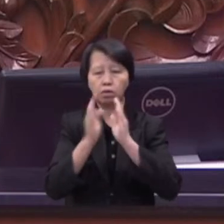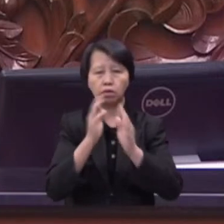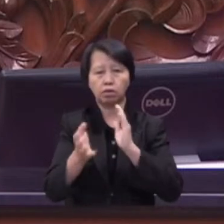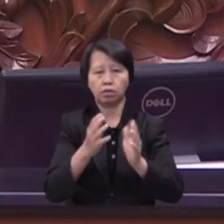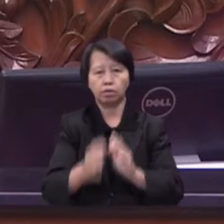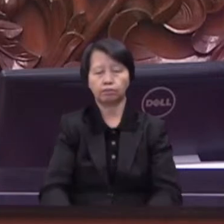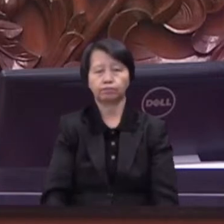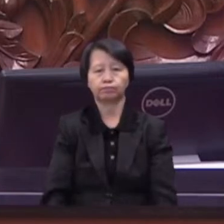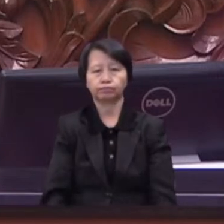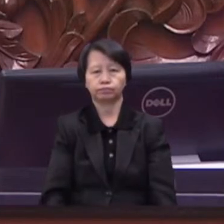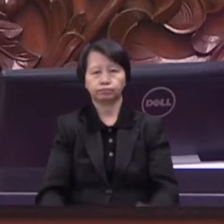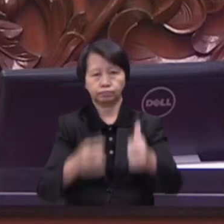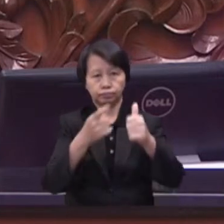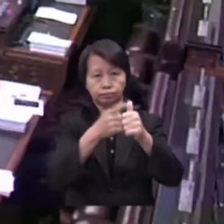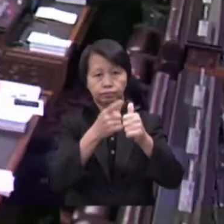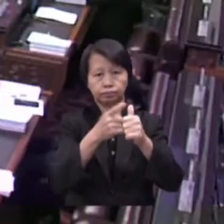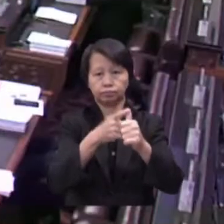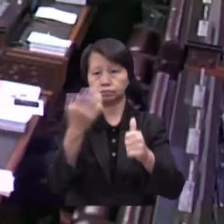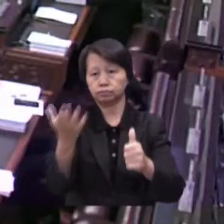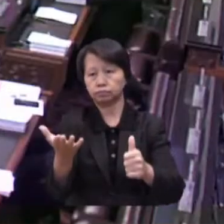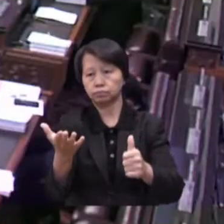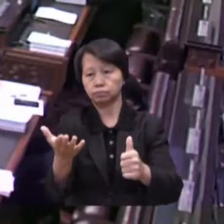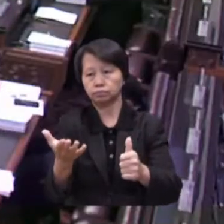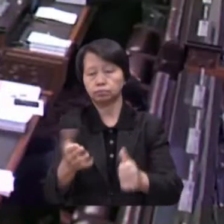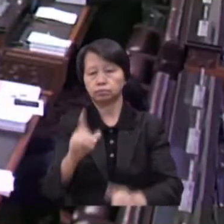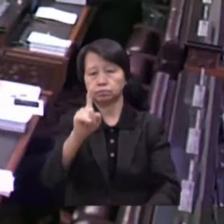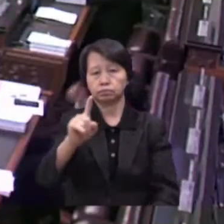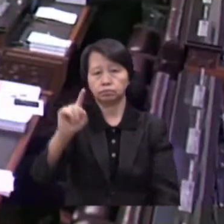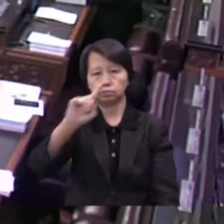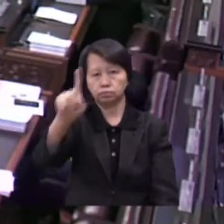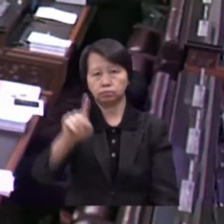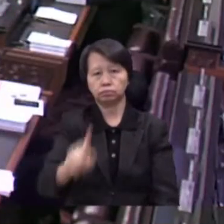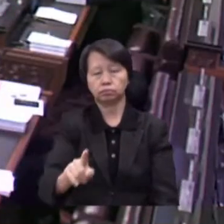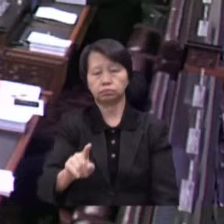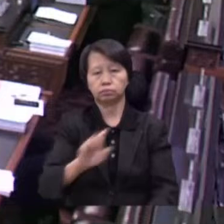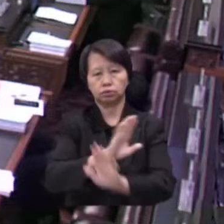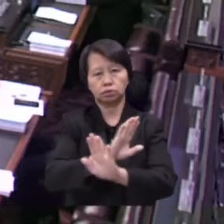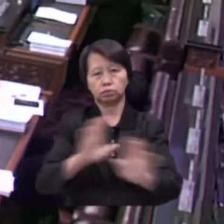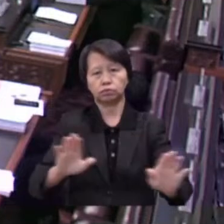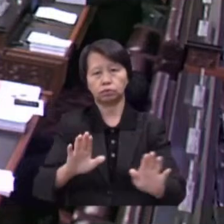yang pertama saya mohon satu soal bukan